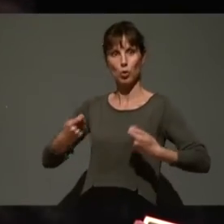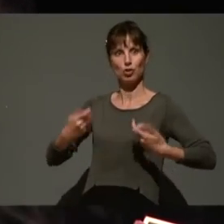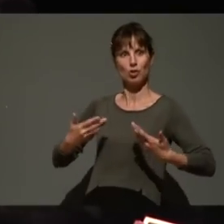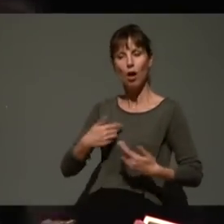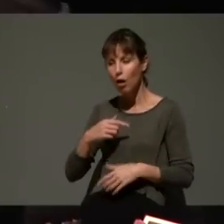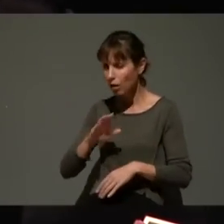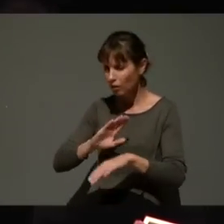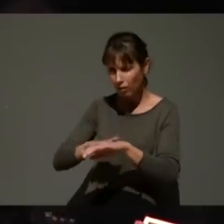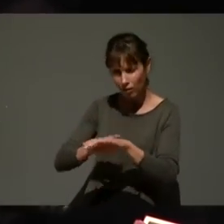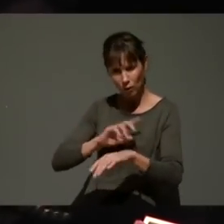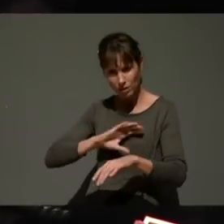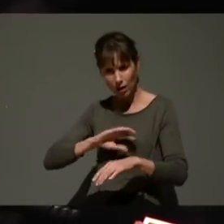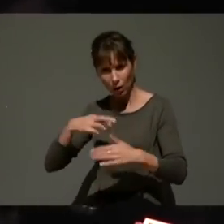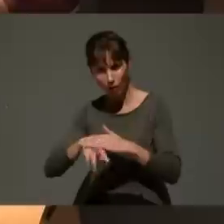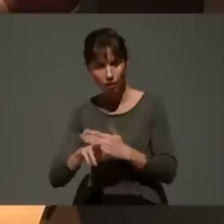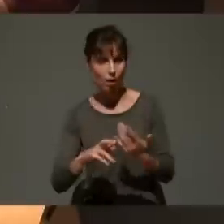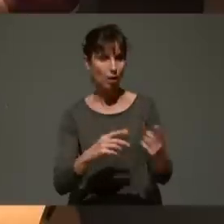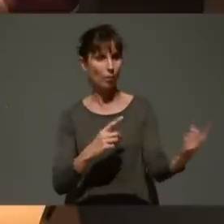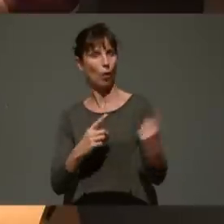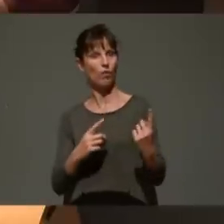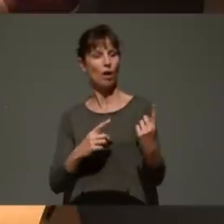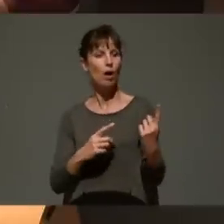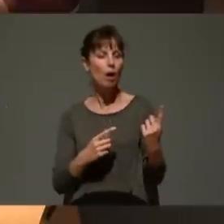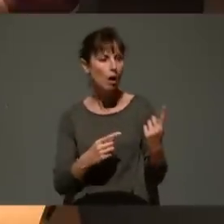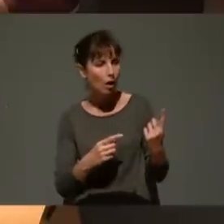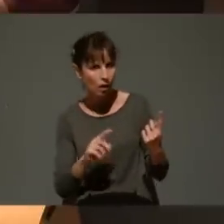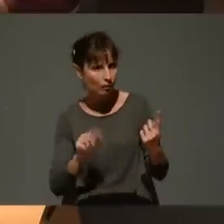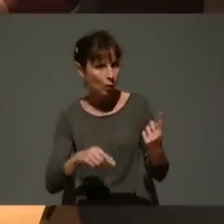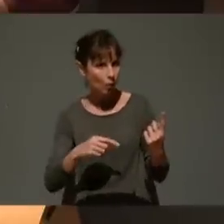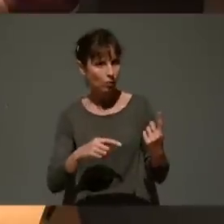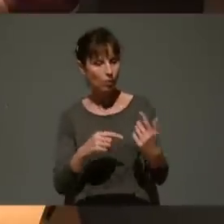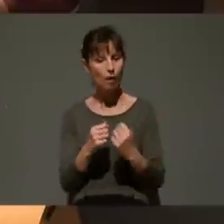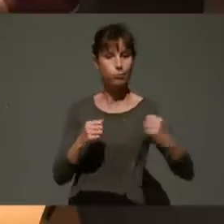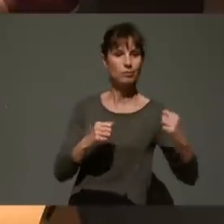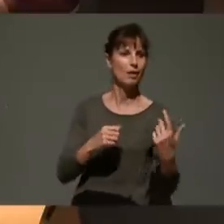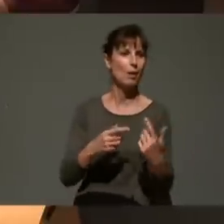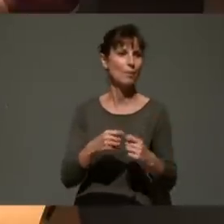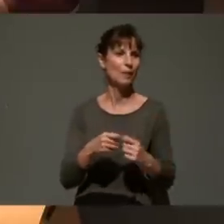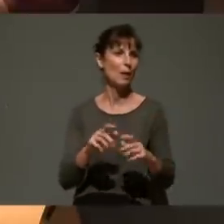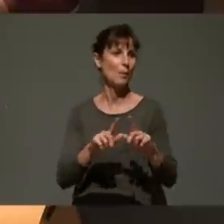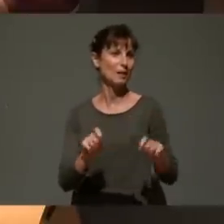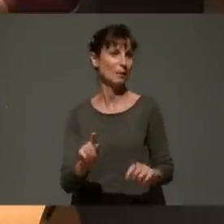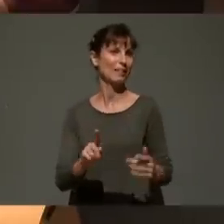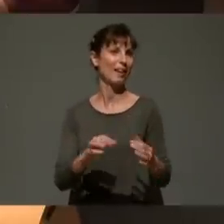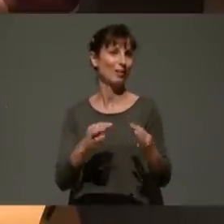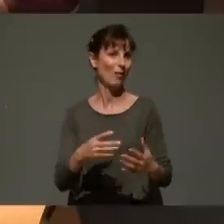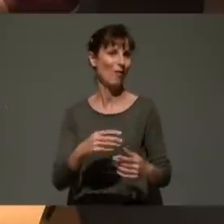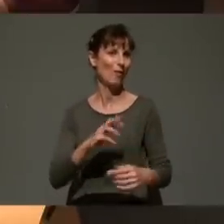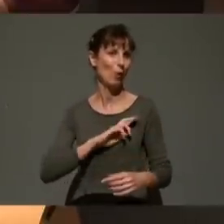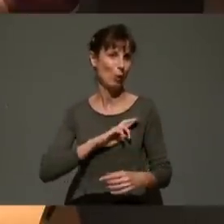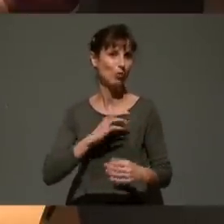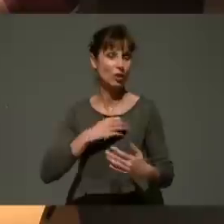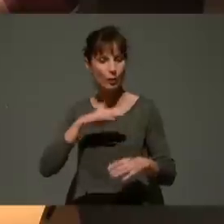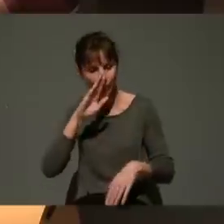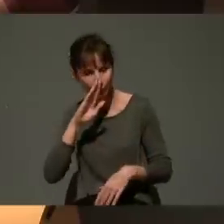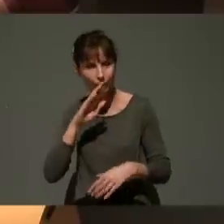devrais réessayer un peu, et on revient en disant ça n'a pas tenu. D'accord ? Mais on n'avait pas respecté les normes. Donc on a des échecs, on a